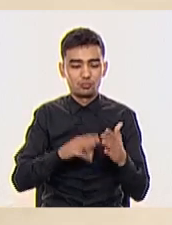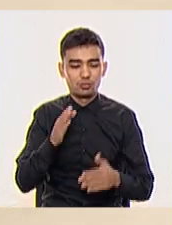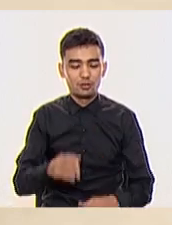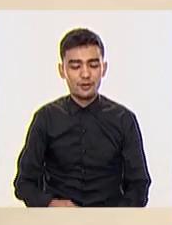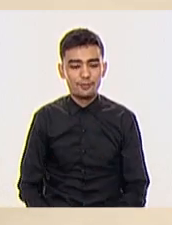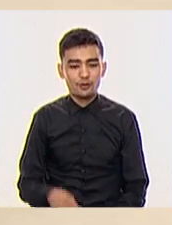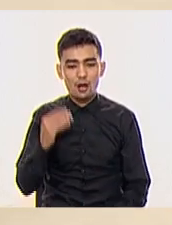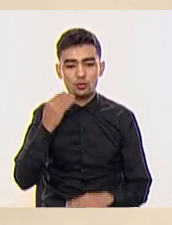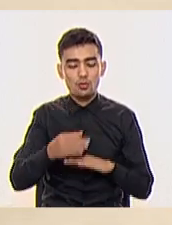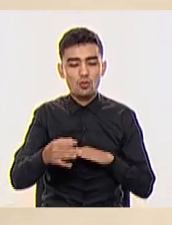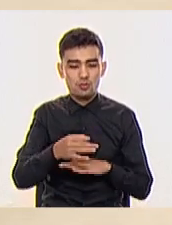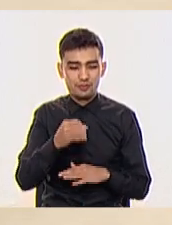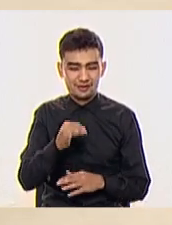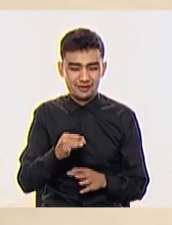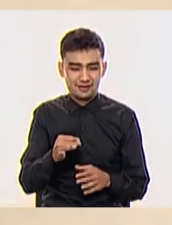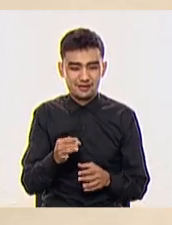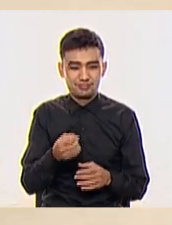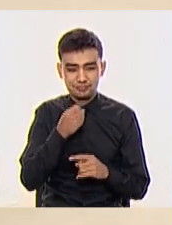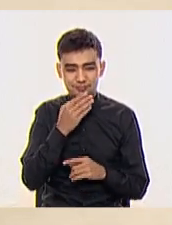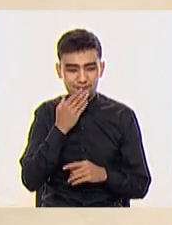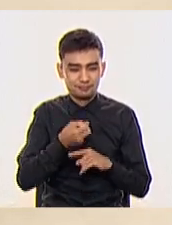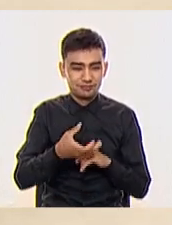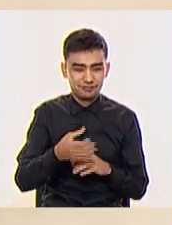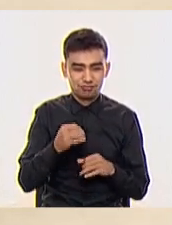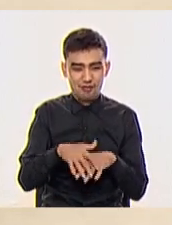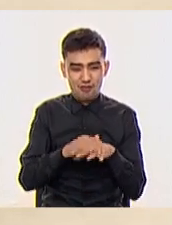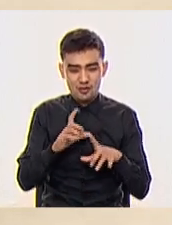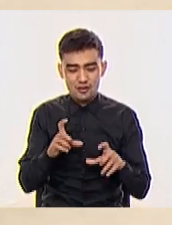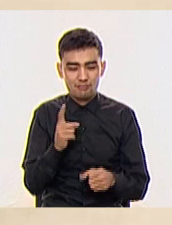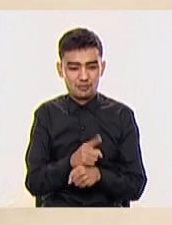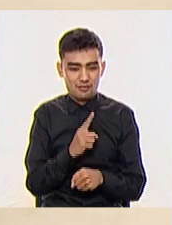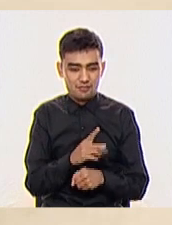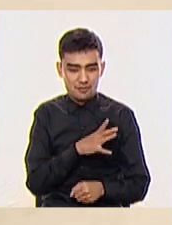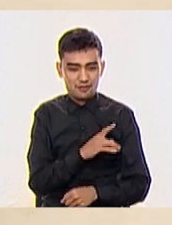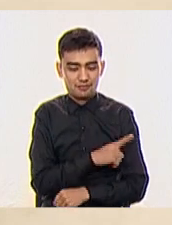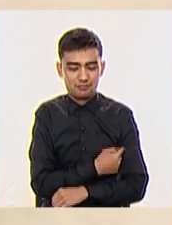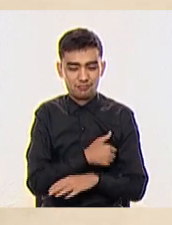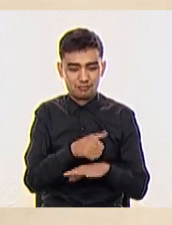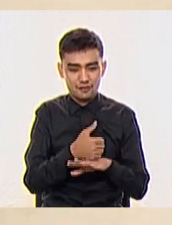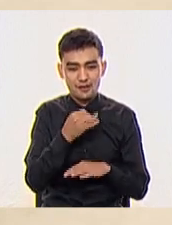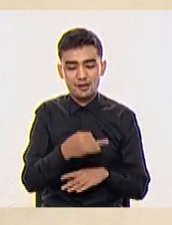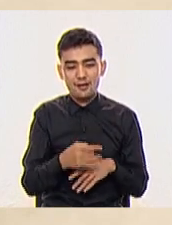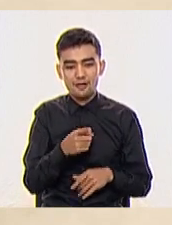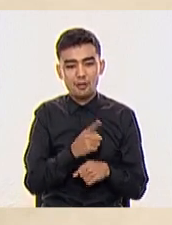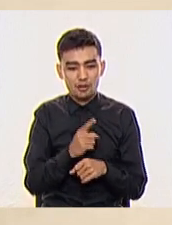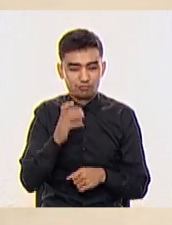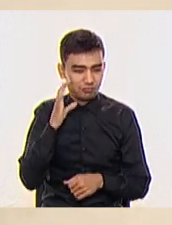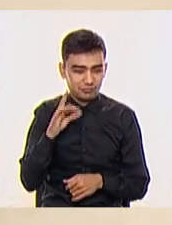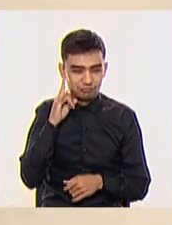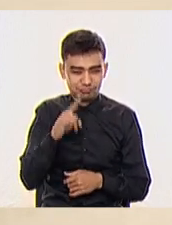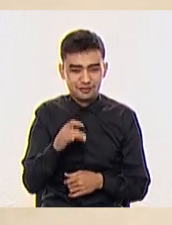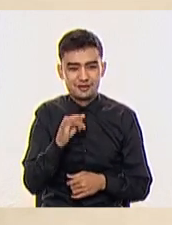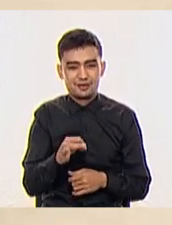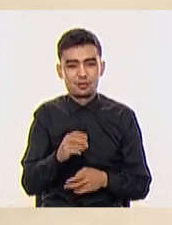Жалпы Ақтөбе облысында ұжымдық ауызашар өткізуге бас санитар дәрігер тыйым салған болатын. Алайда сол шектеуге қарамаған